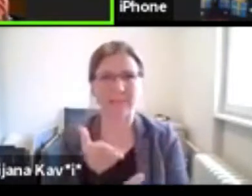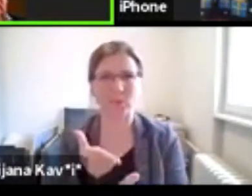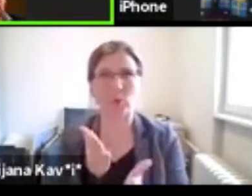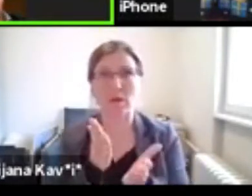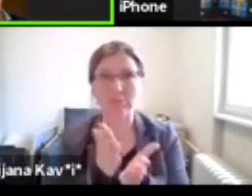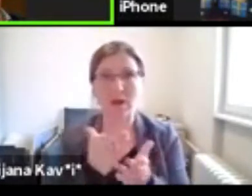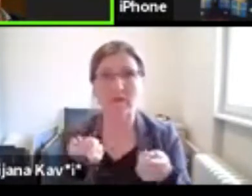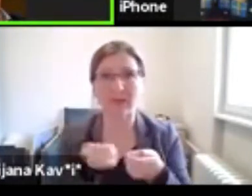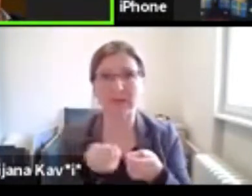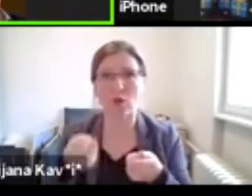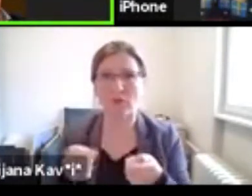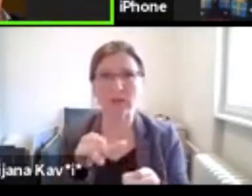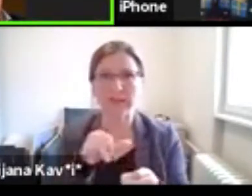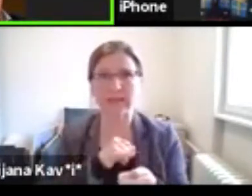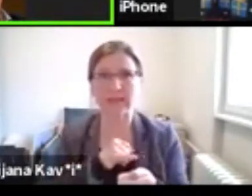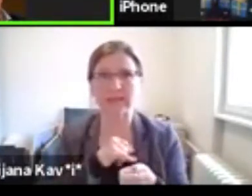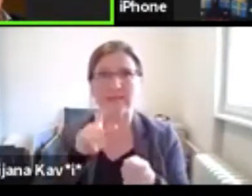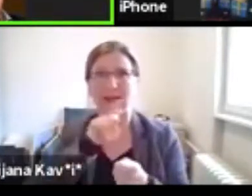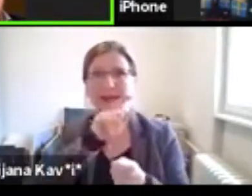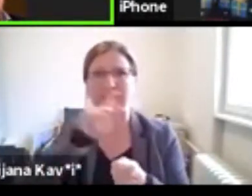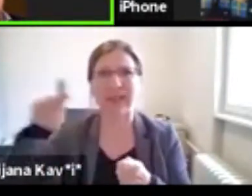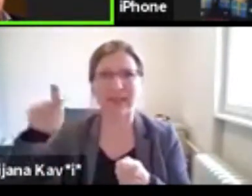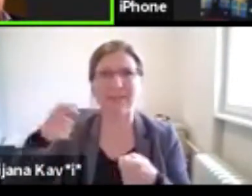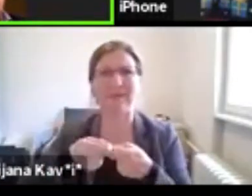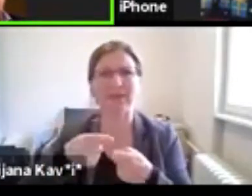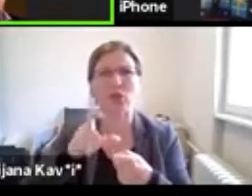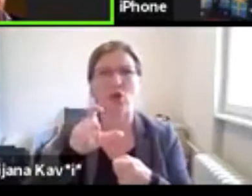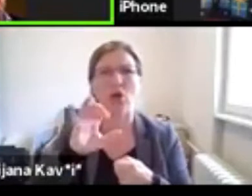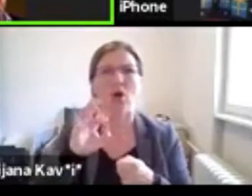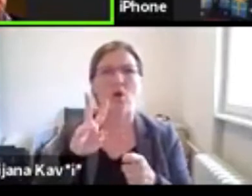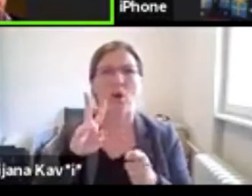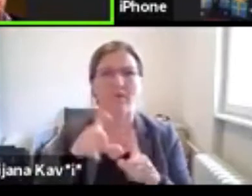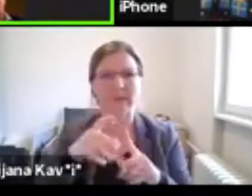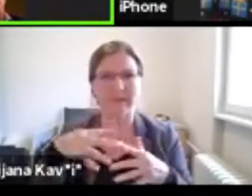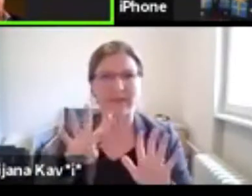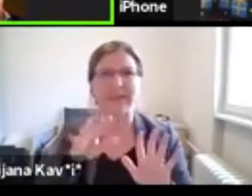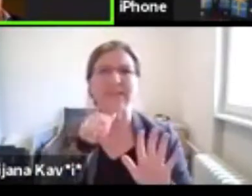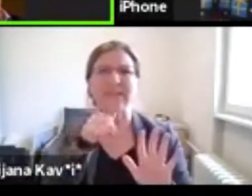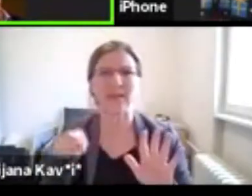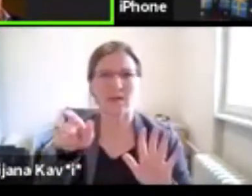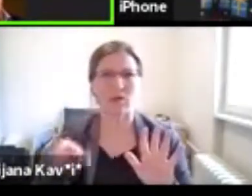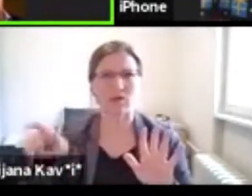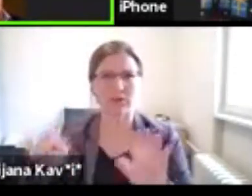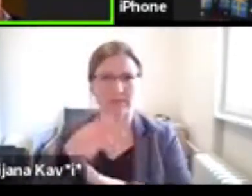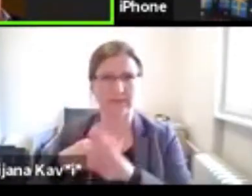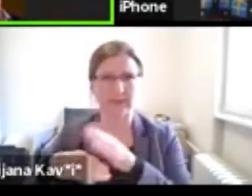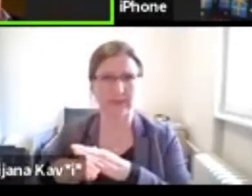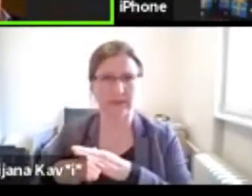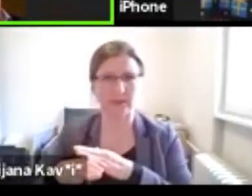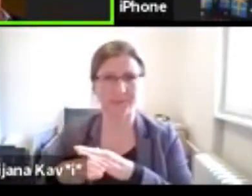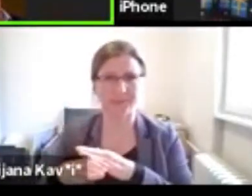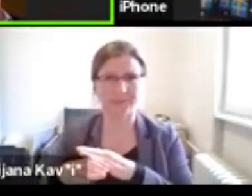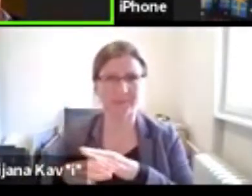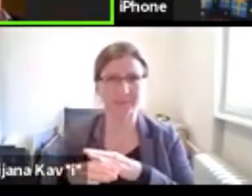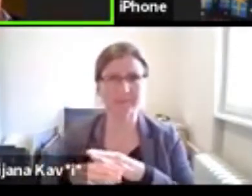interesantne teme vezane uz COVID-19 i osobe s invaliditetom. Dakle,